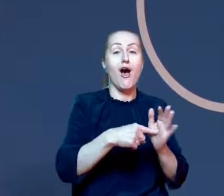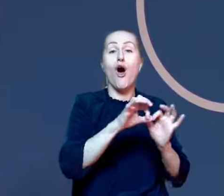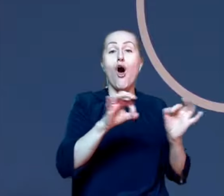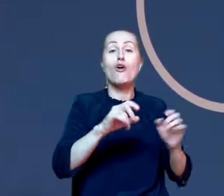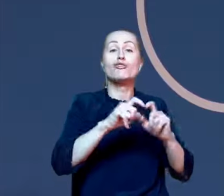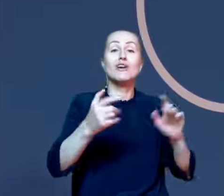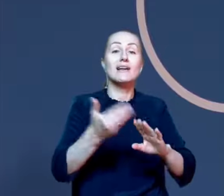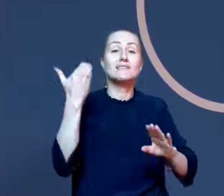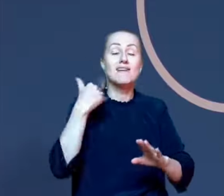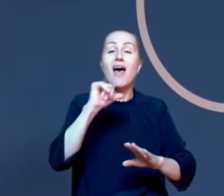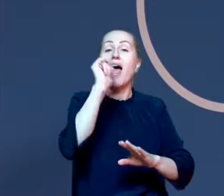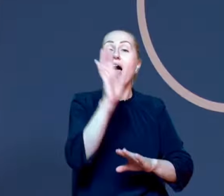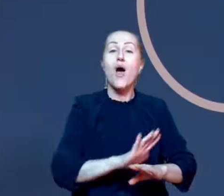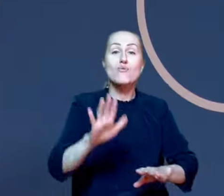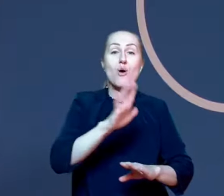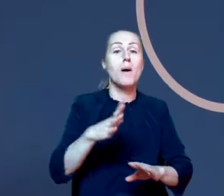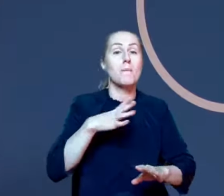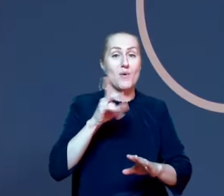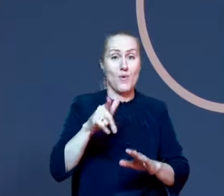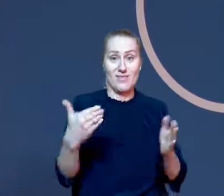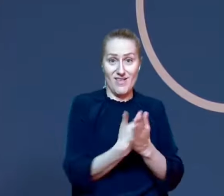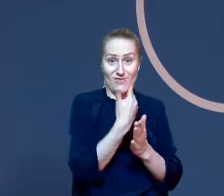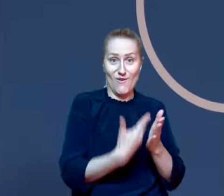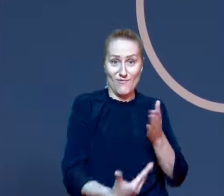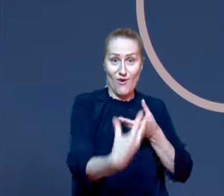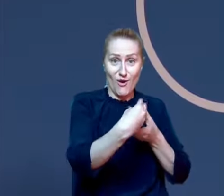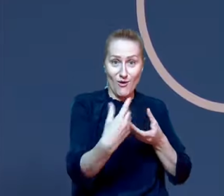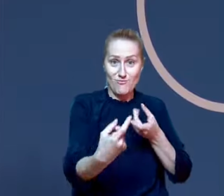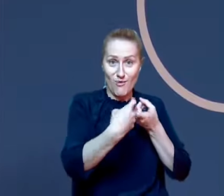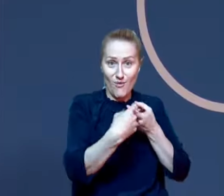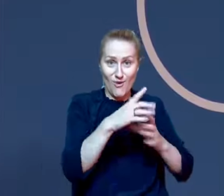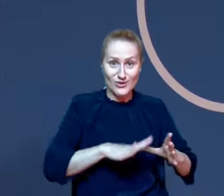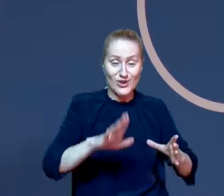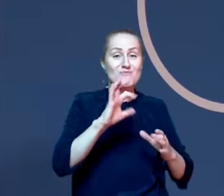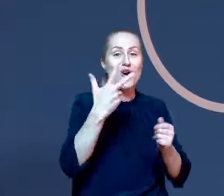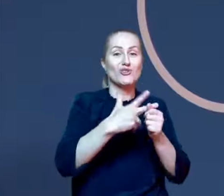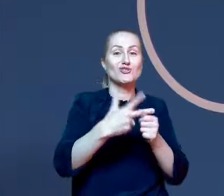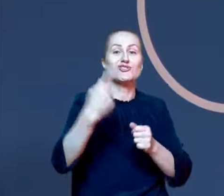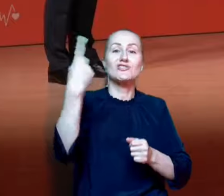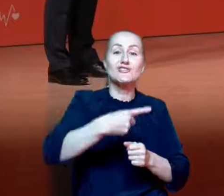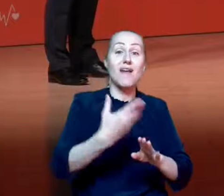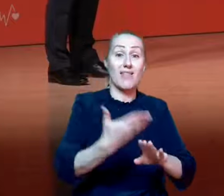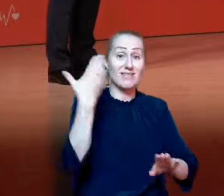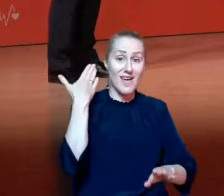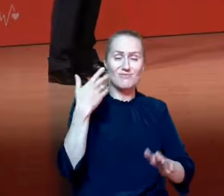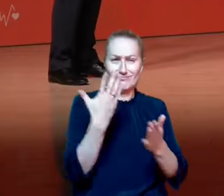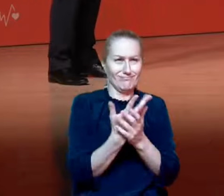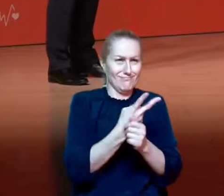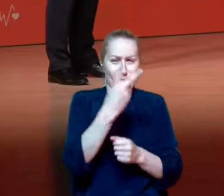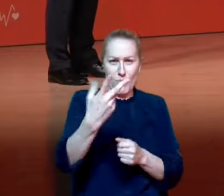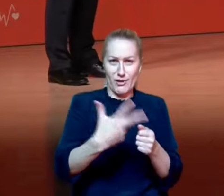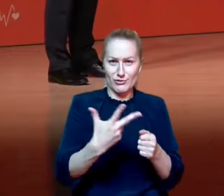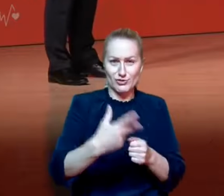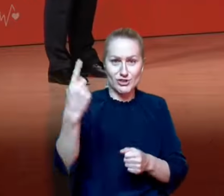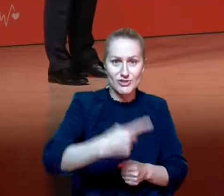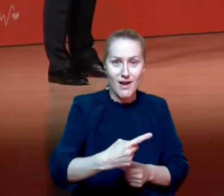Europa na nowo została ze sobą połączona, bo przypominam, że 30 lat temu, już ponad 30 lat